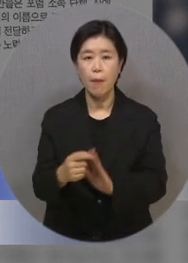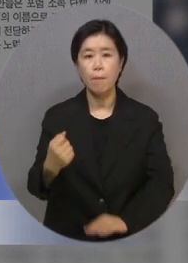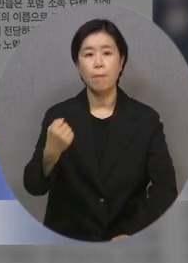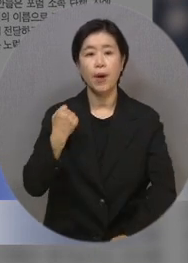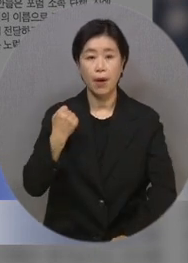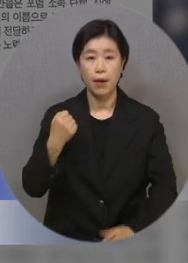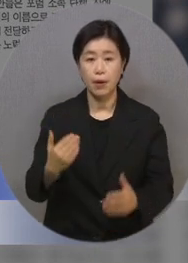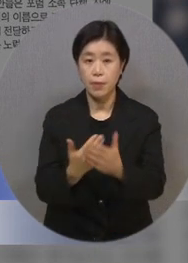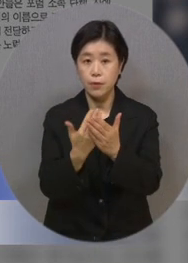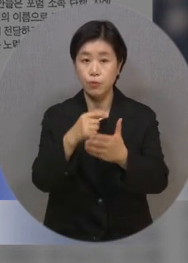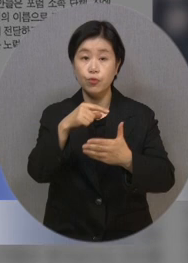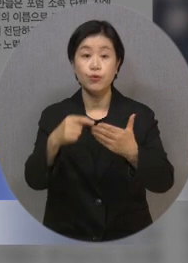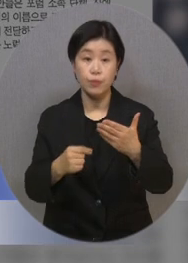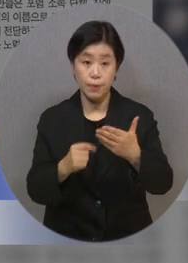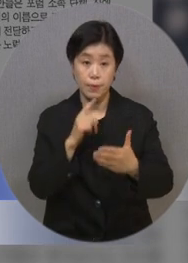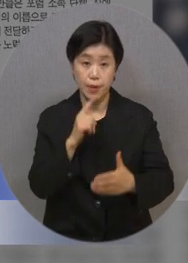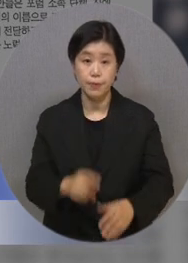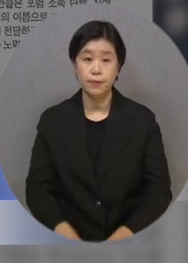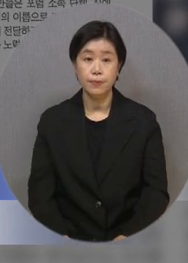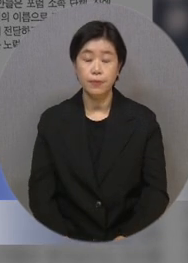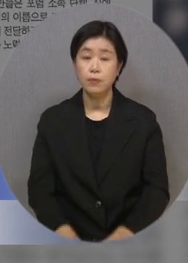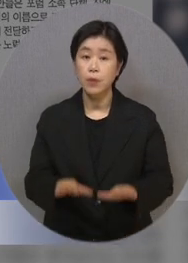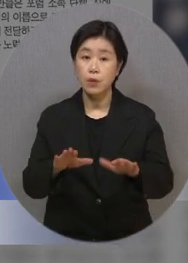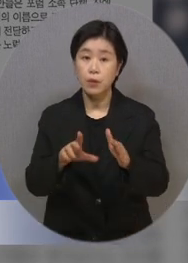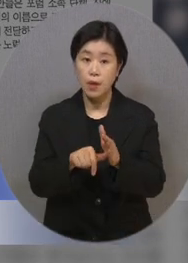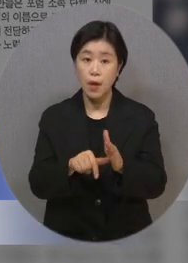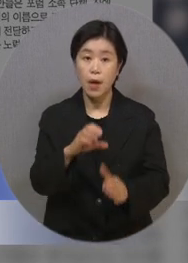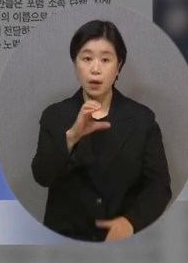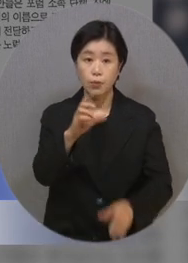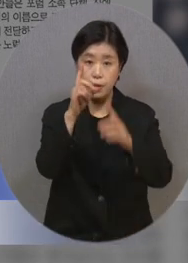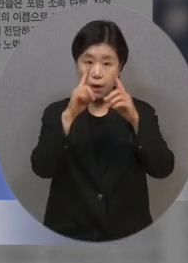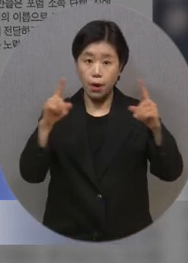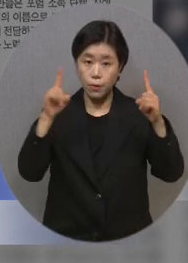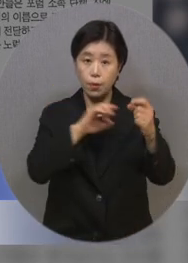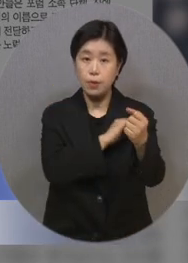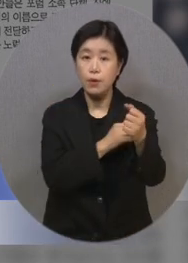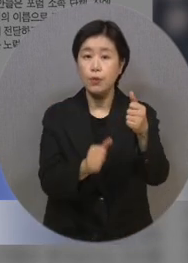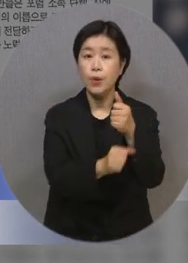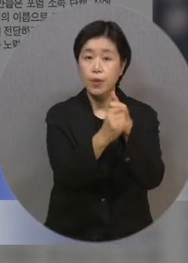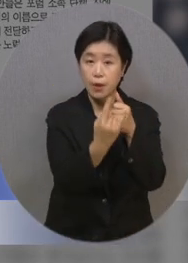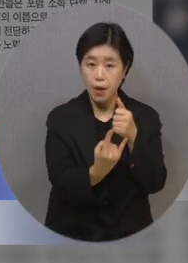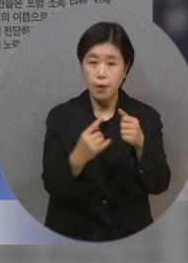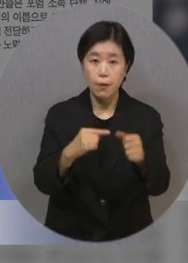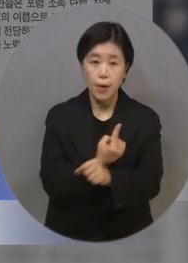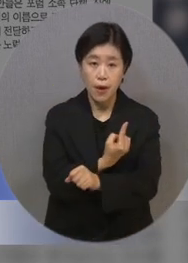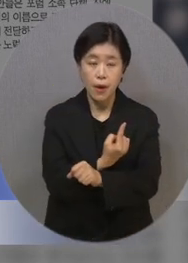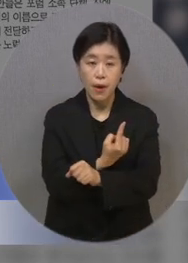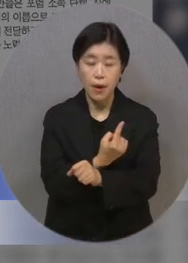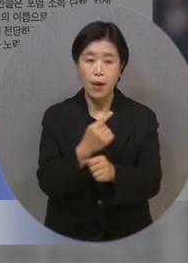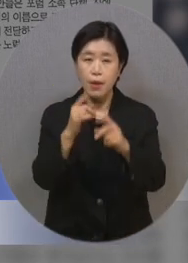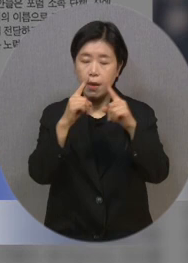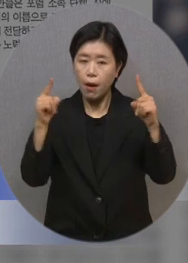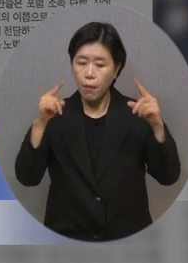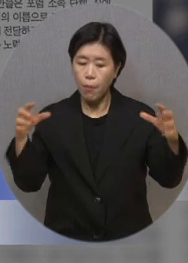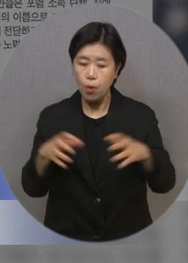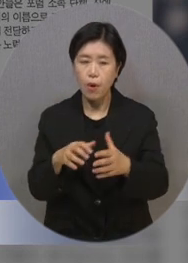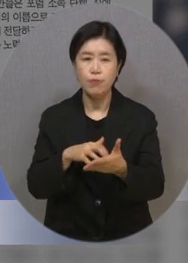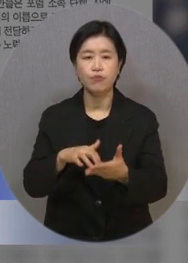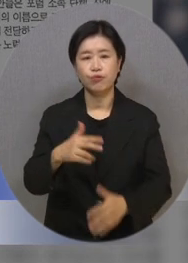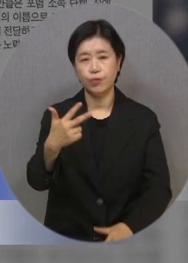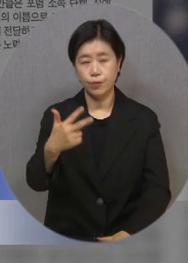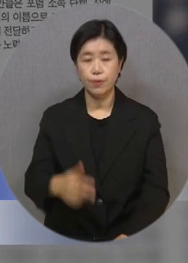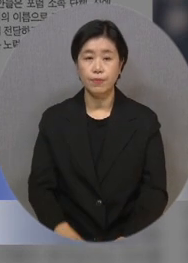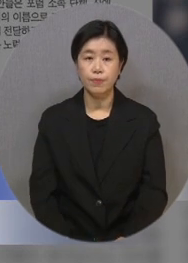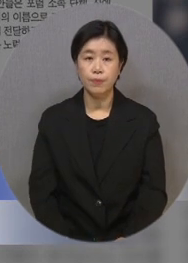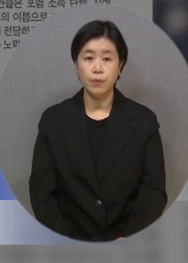소개하고 있는데요 이번 포럼에는 가톨릭대학교 인권위원회 등 총 일곱 개 대학이 발표를 했다고 합니다